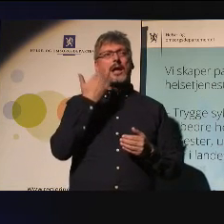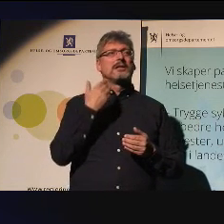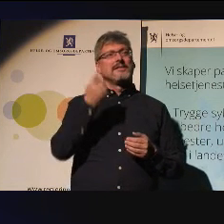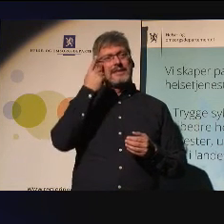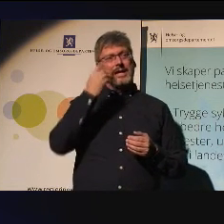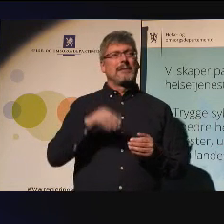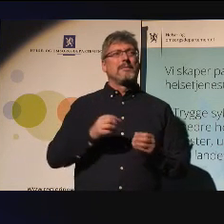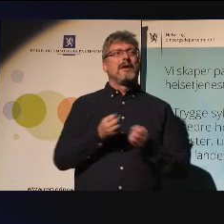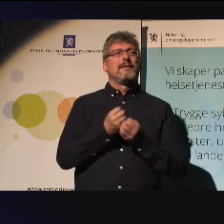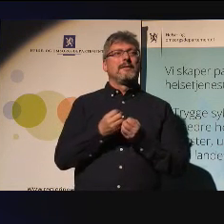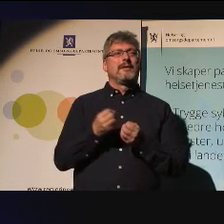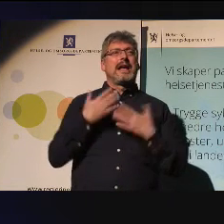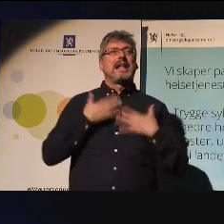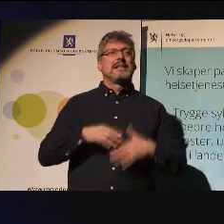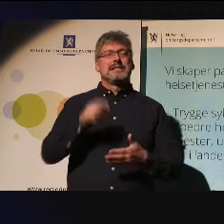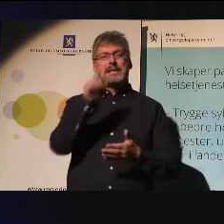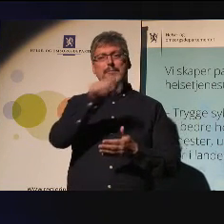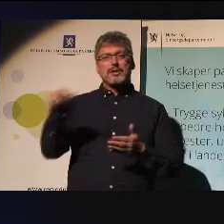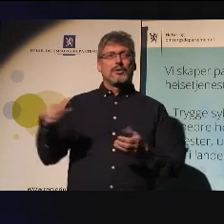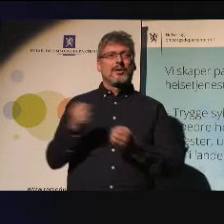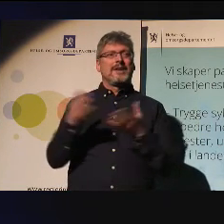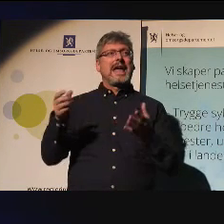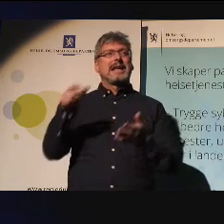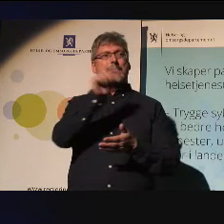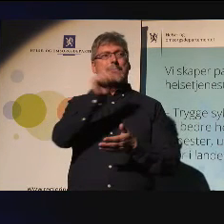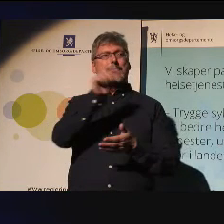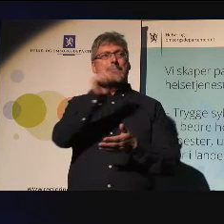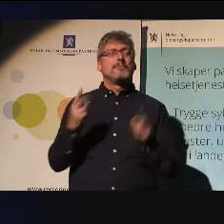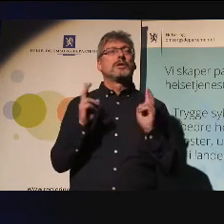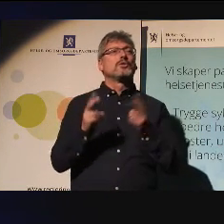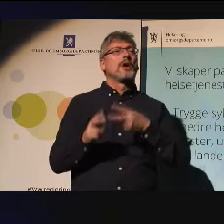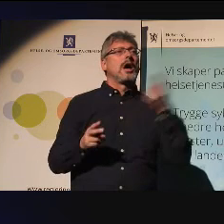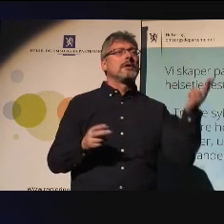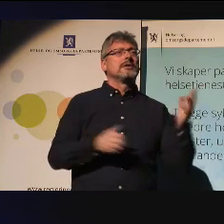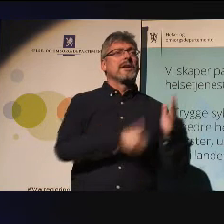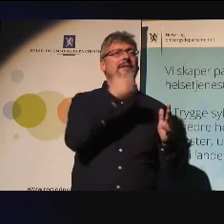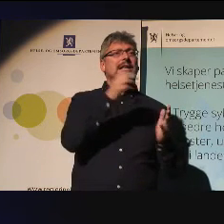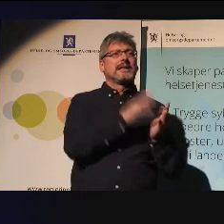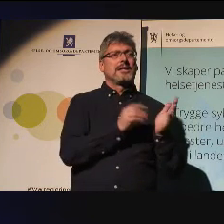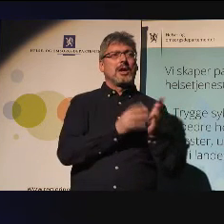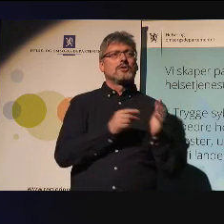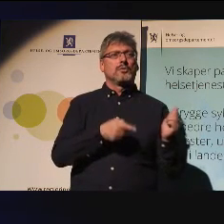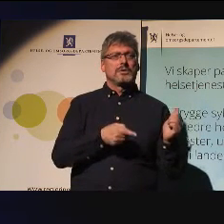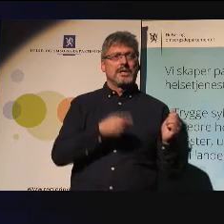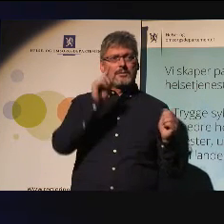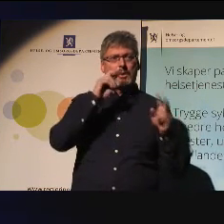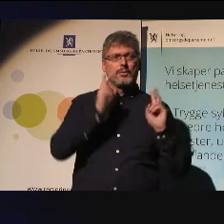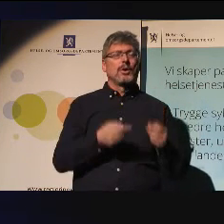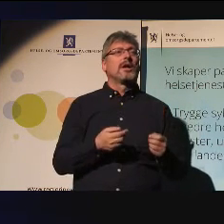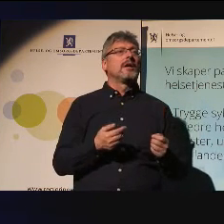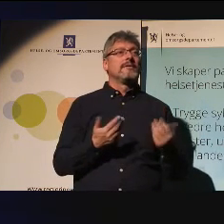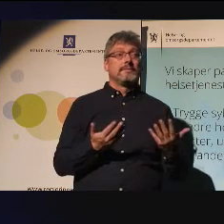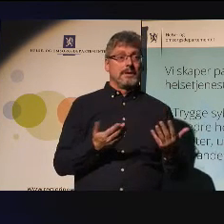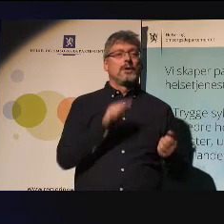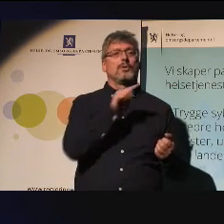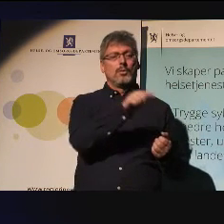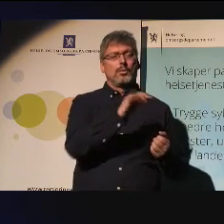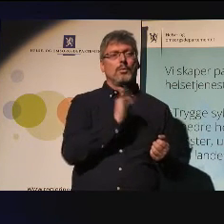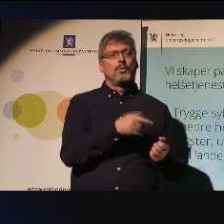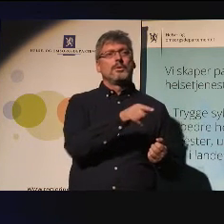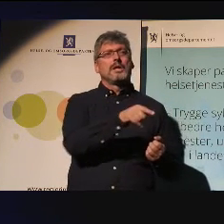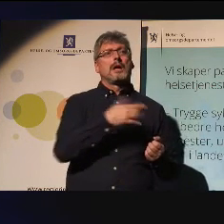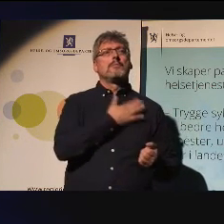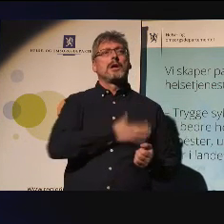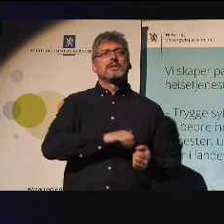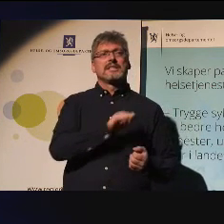personell. Men vi har også andre viktige ressurser som vi er nødt til å bruke klokere. Det pasientens egne